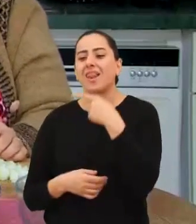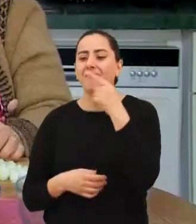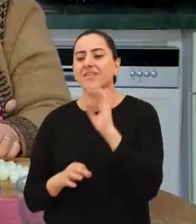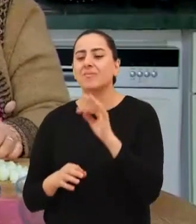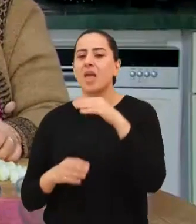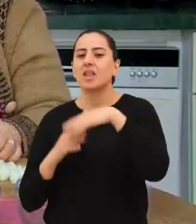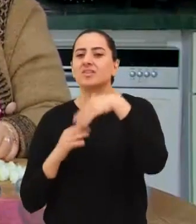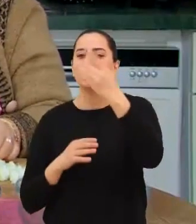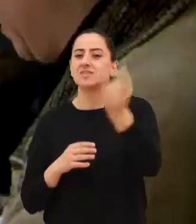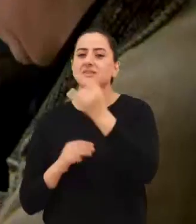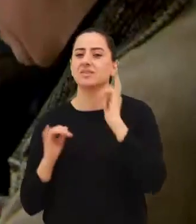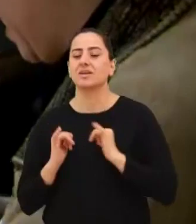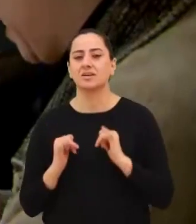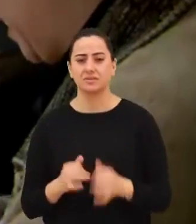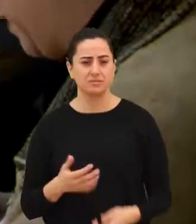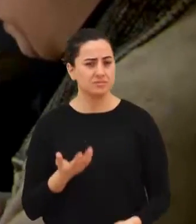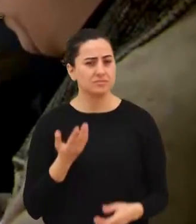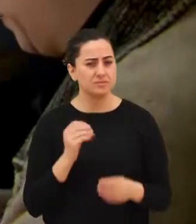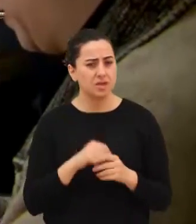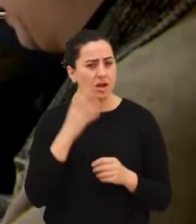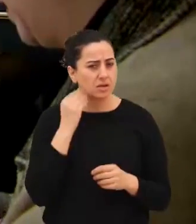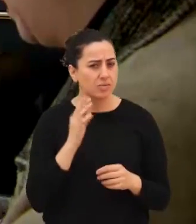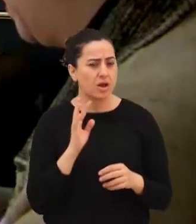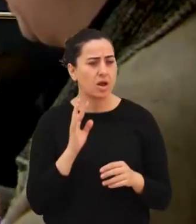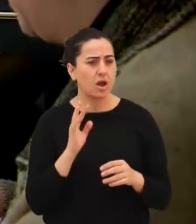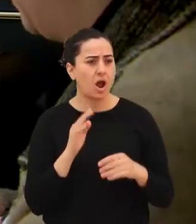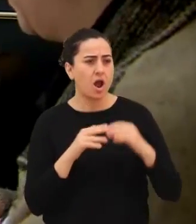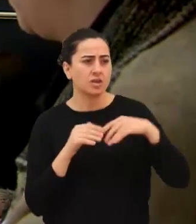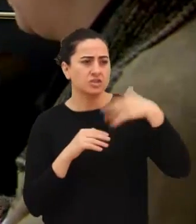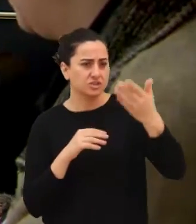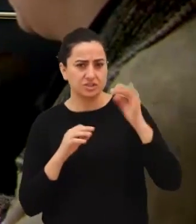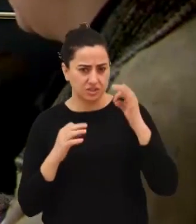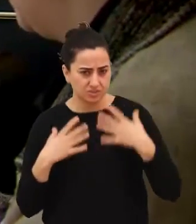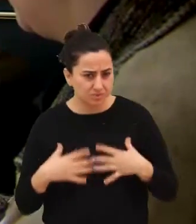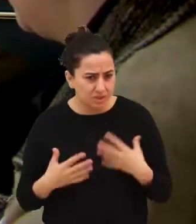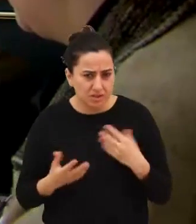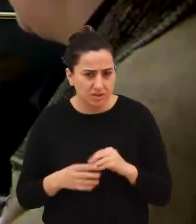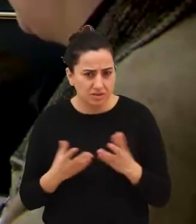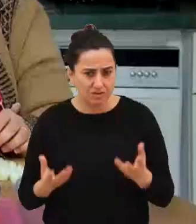araziye uymadı diyelim. Ay anlamıyorum yarayım ya araziye uymak için yeşil falan mı giymesi gerekiyor?